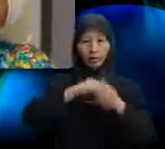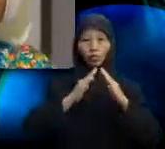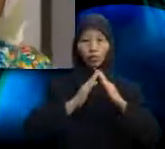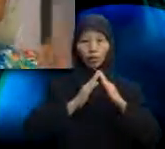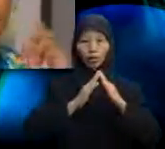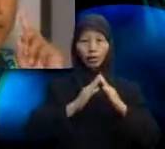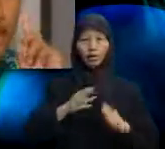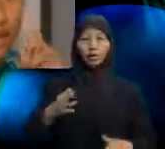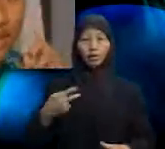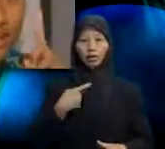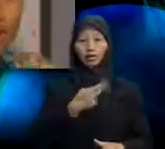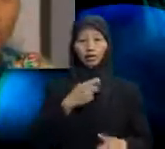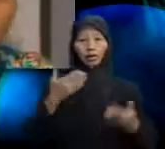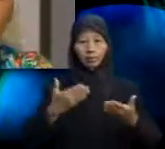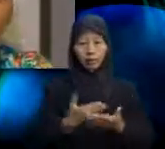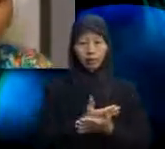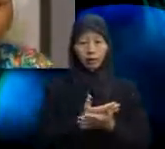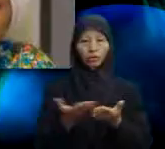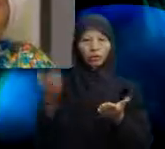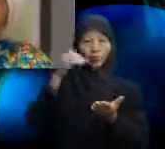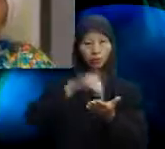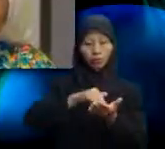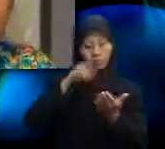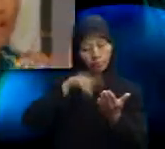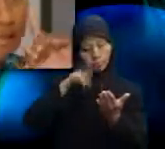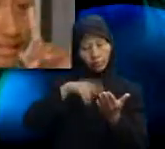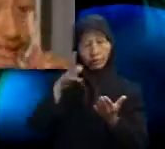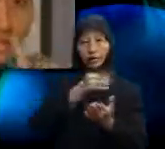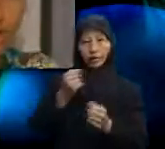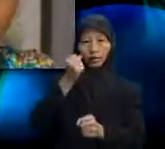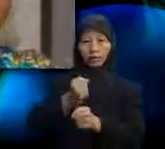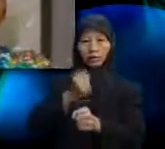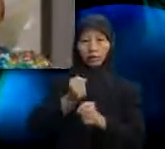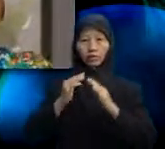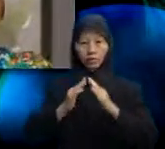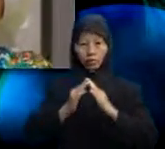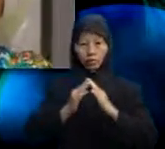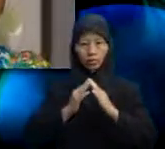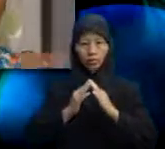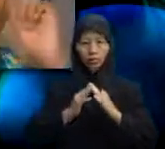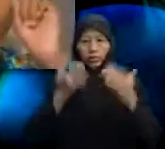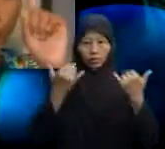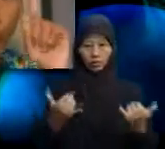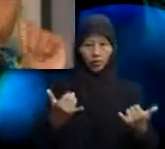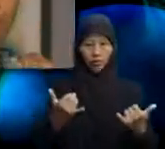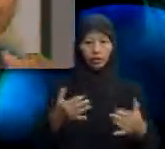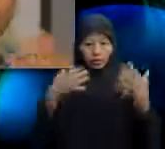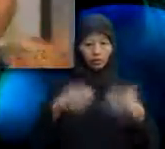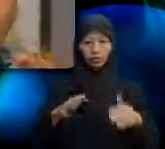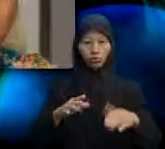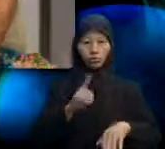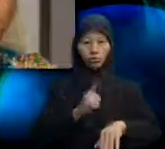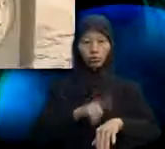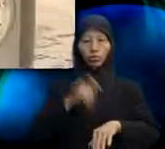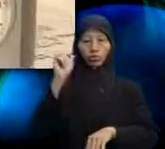rumah. Kami baru saja selesai mengulang kaji pelajaran dan kerja-kerja rumah. Waktu ini pun